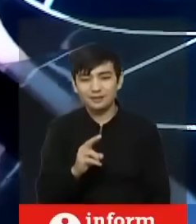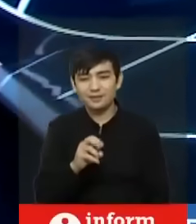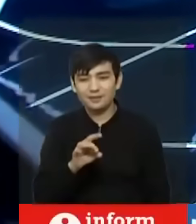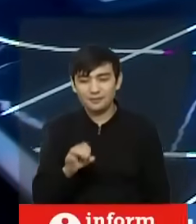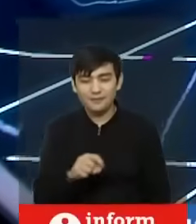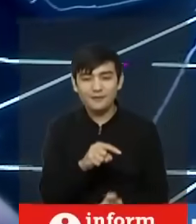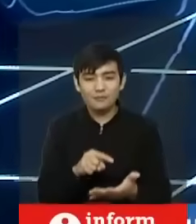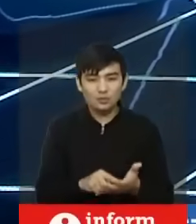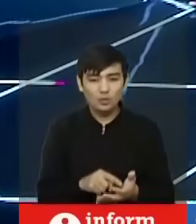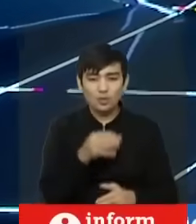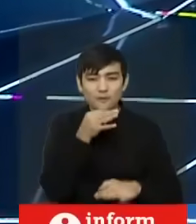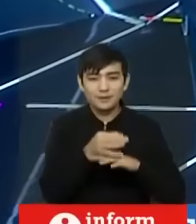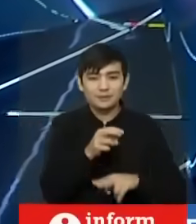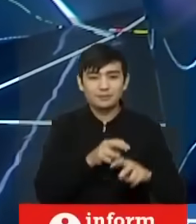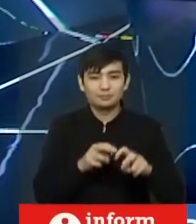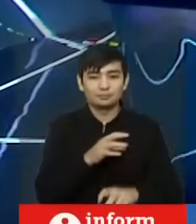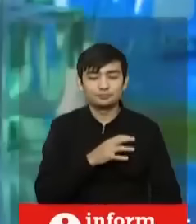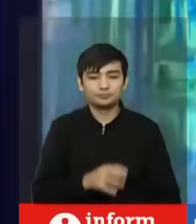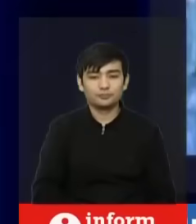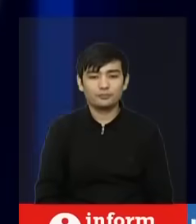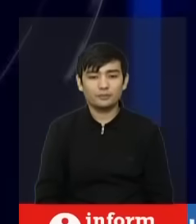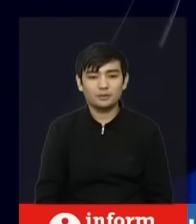осы сұрақтарға жауап іздеп көрген еді.